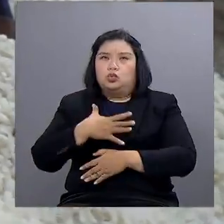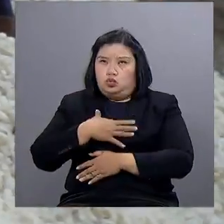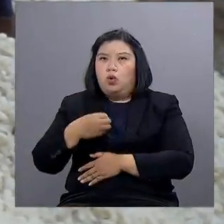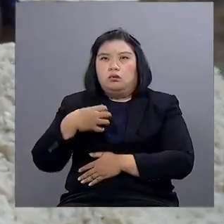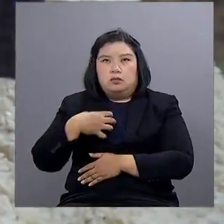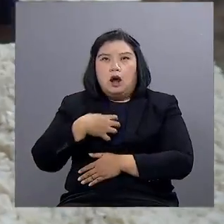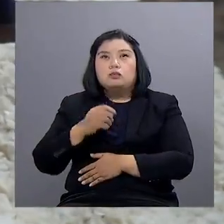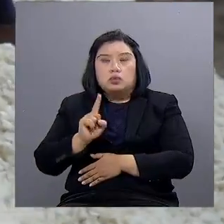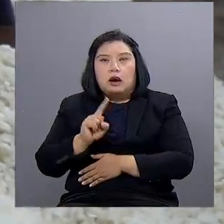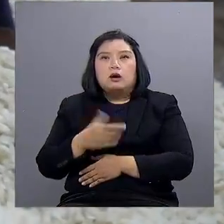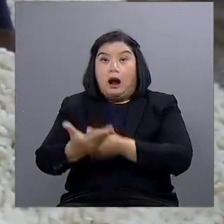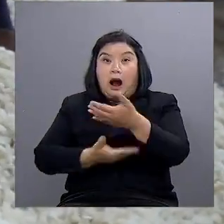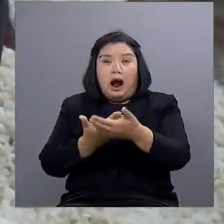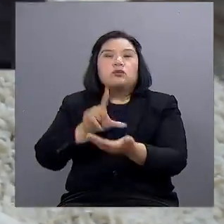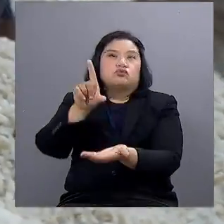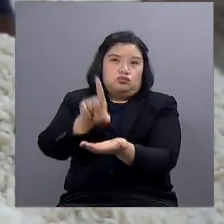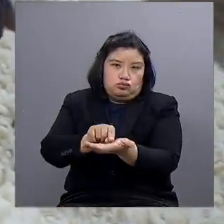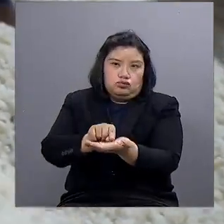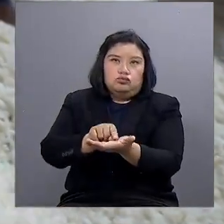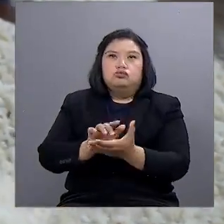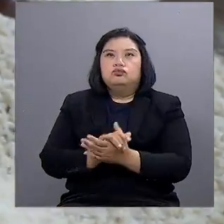คาไม่แพง